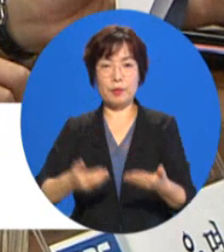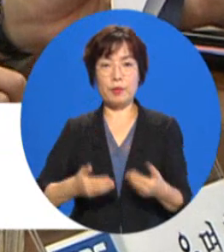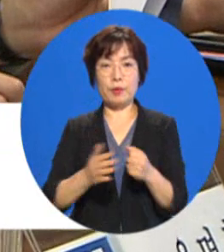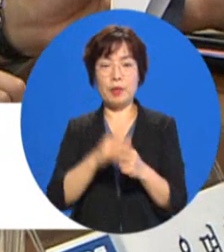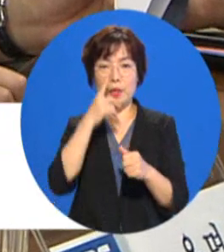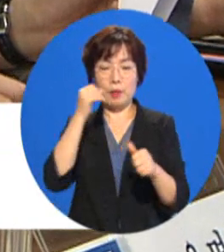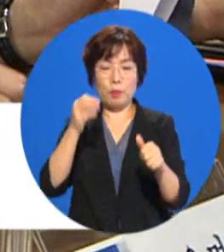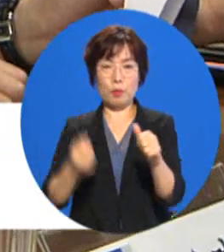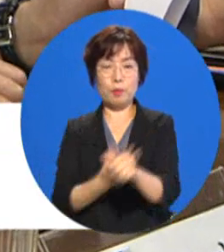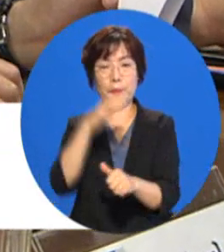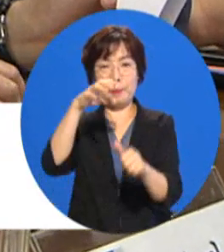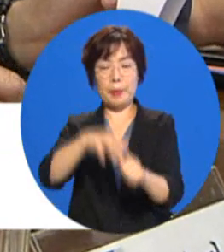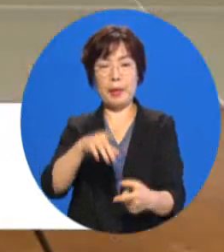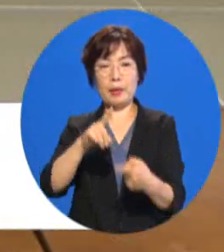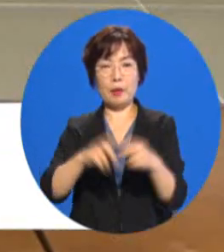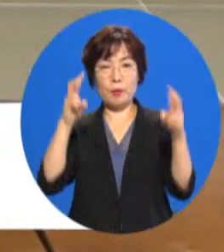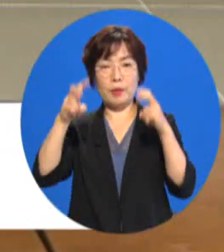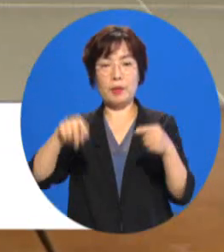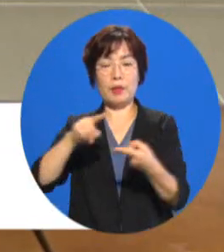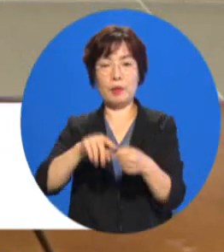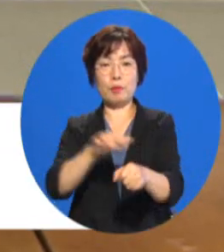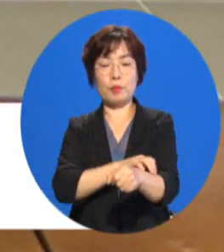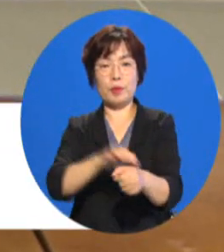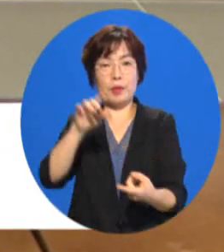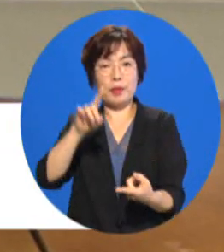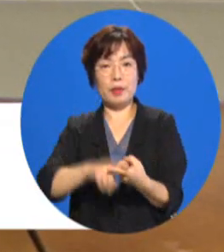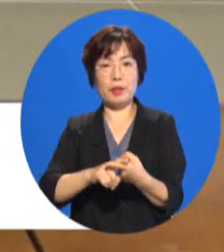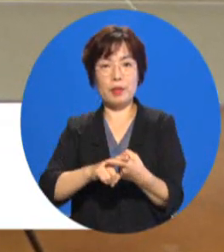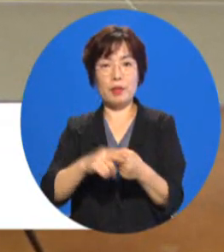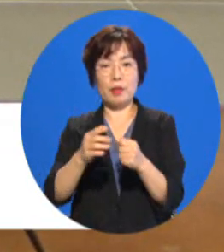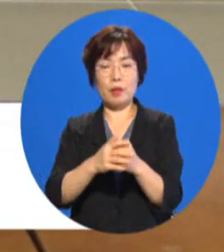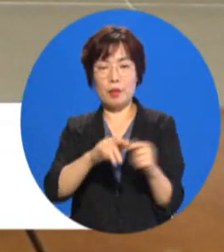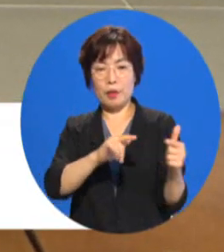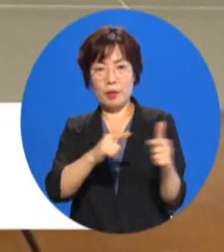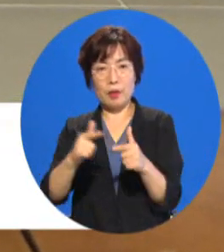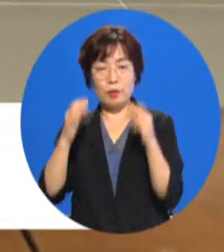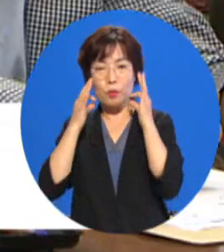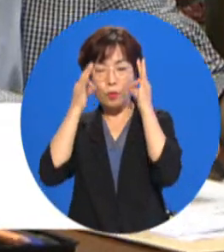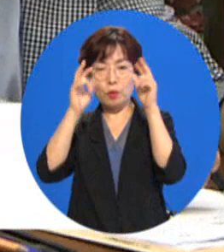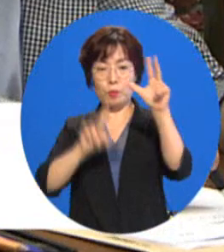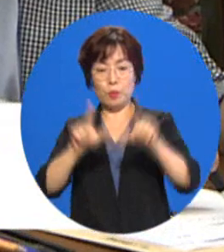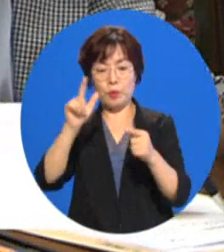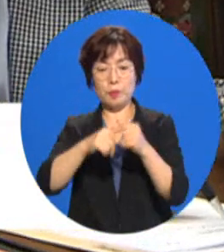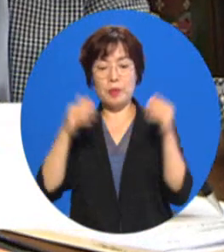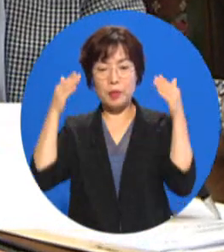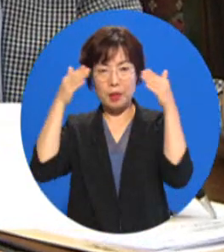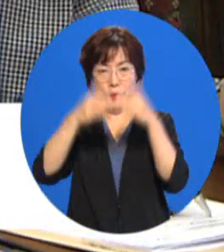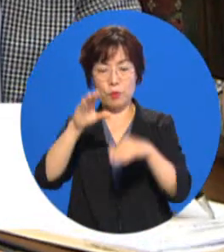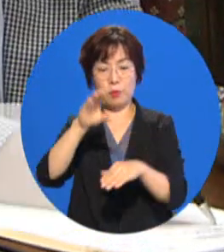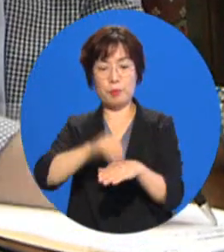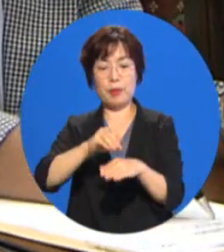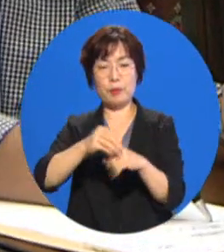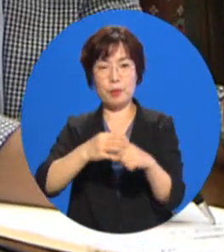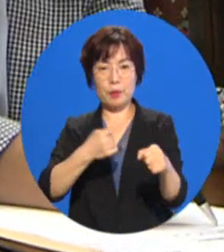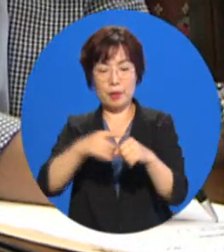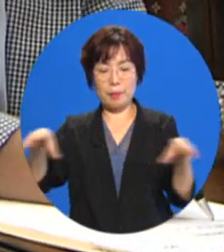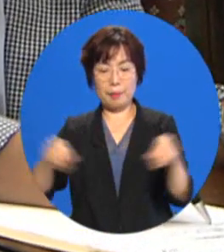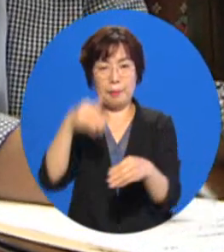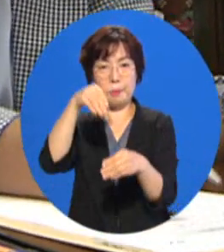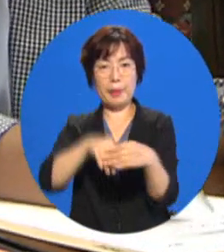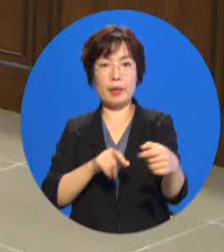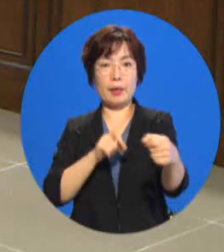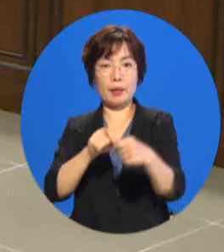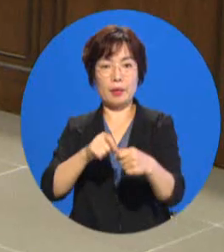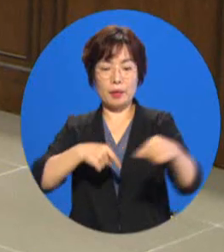일본 수출 규제에 따른 지역 내 기업체들의 애로사항과 자체 품질 개발에 노력하는 모습을 집중 보도하고 내년 총선을 앞둔